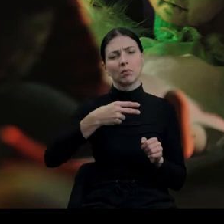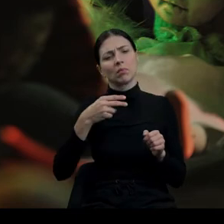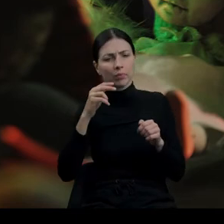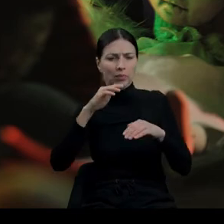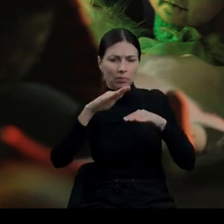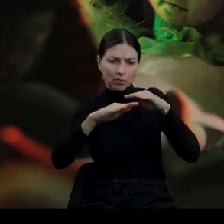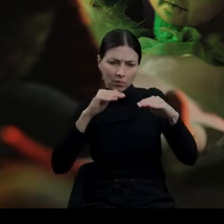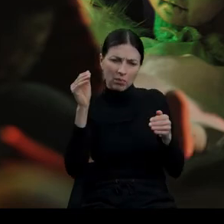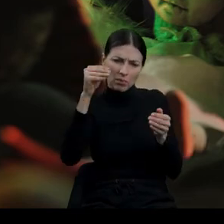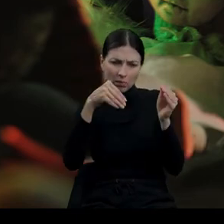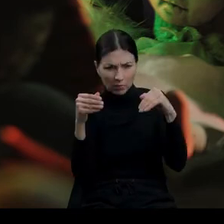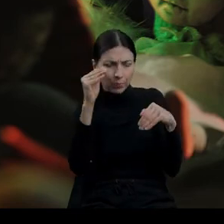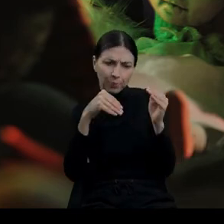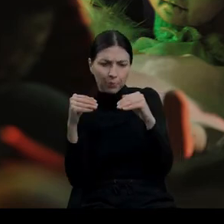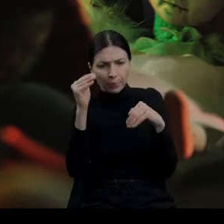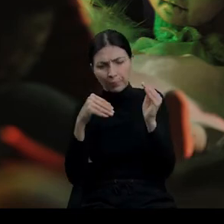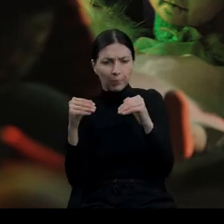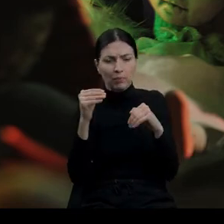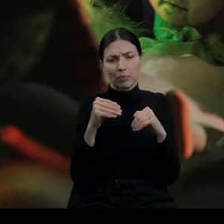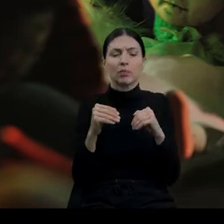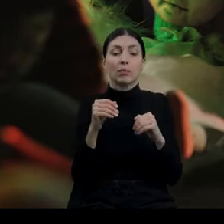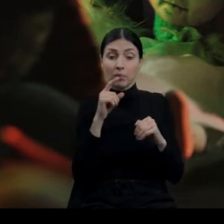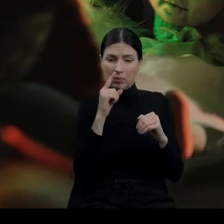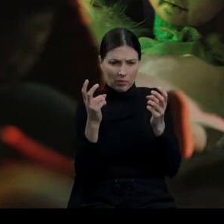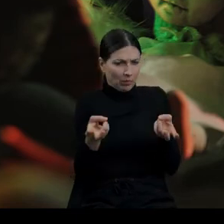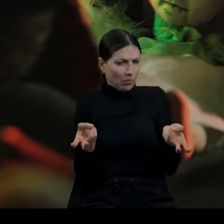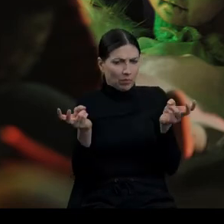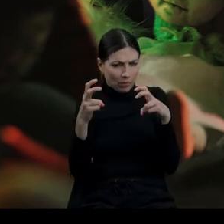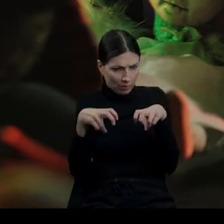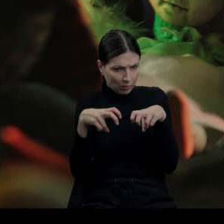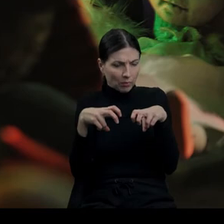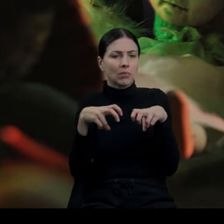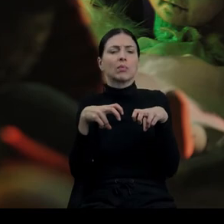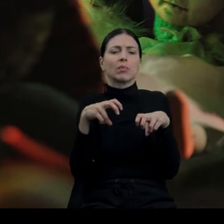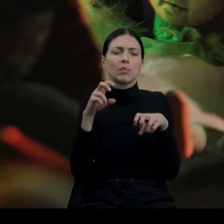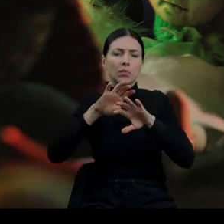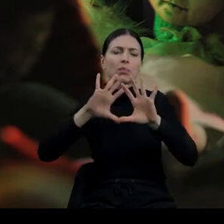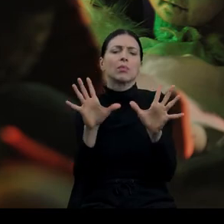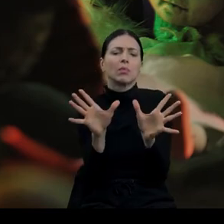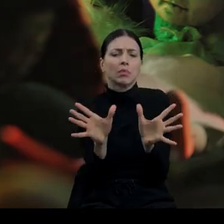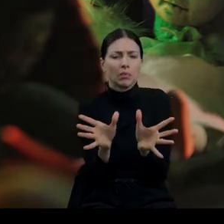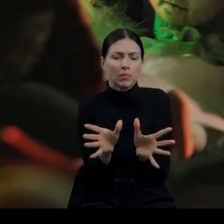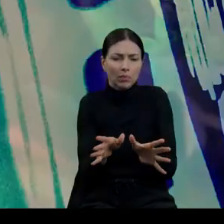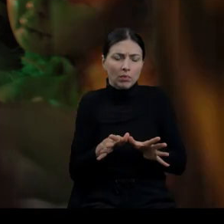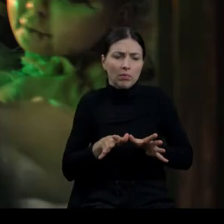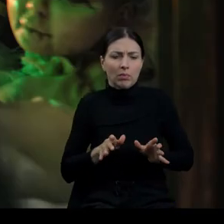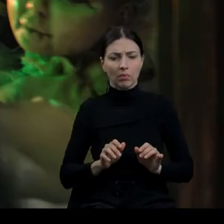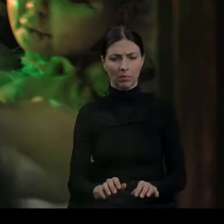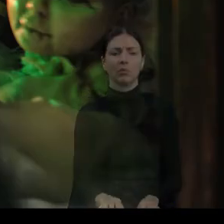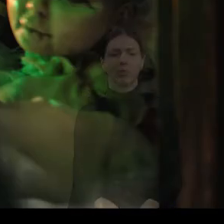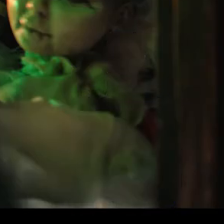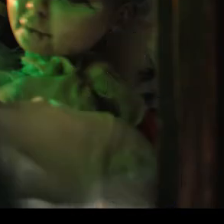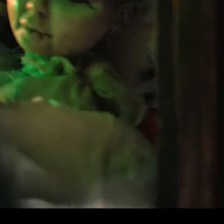więc tak, no, robię zdjęcia, oglądam je, wycinam, przecinam i z tego coś powstaje.